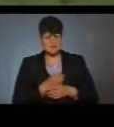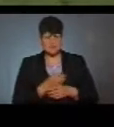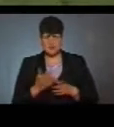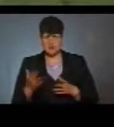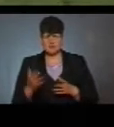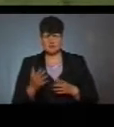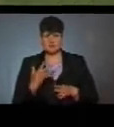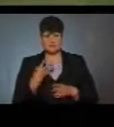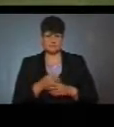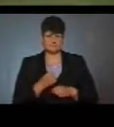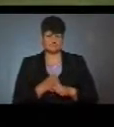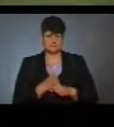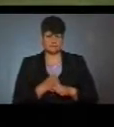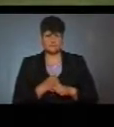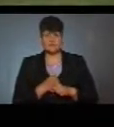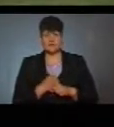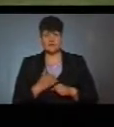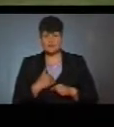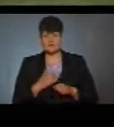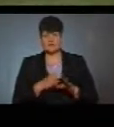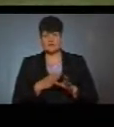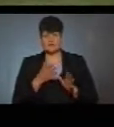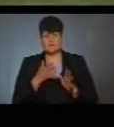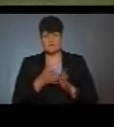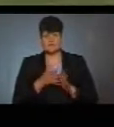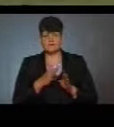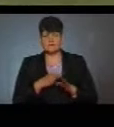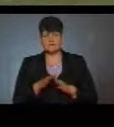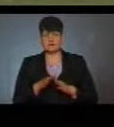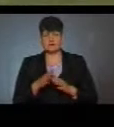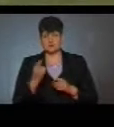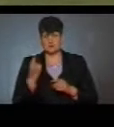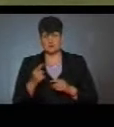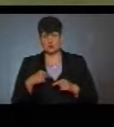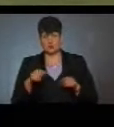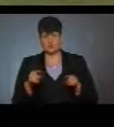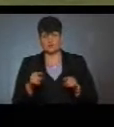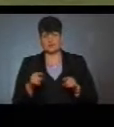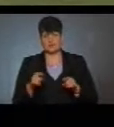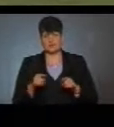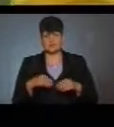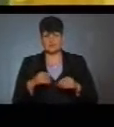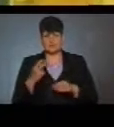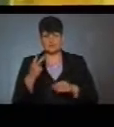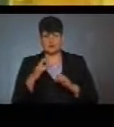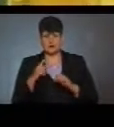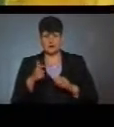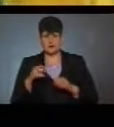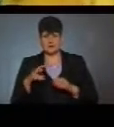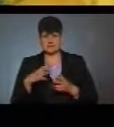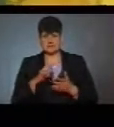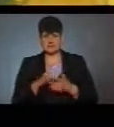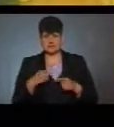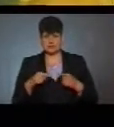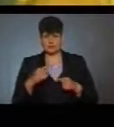з функціями своїми. Я реалізувала 11-метровий удар. На останніх 3 хвилинах я забила 2 гола. Я займаюся футболом